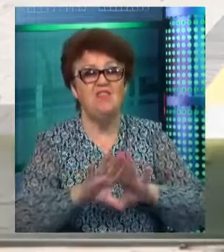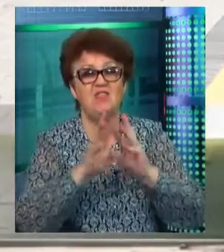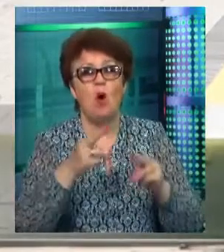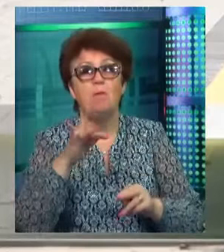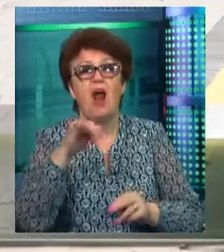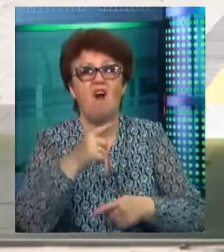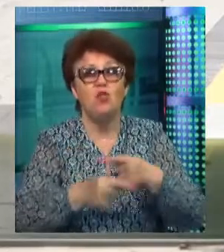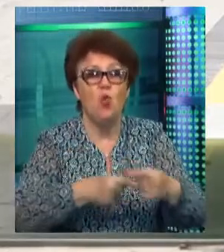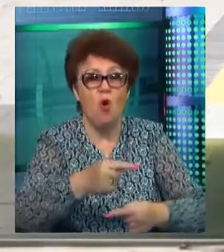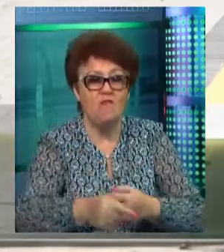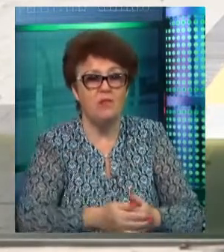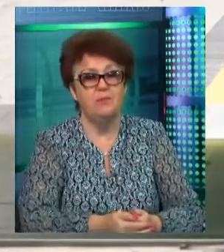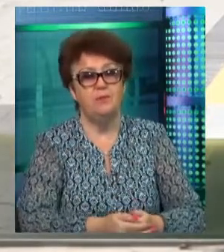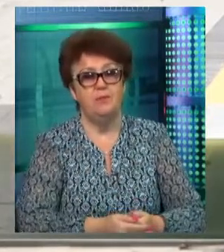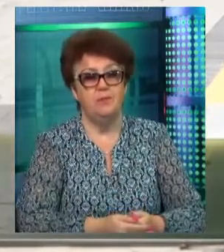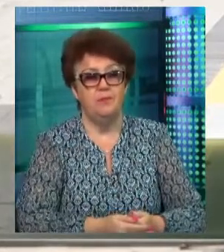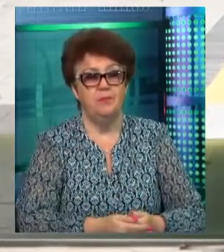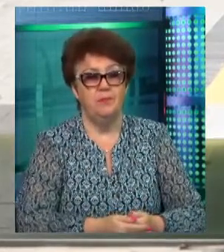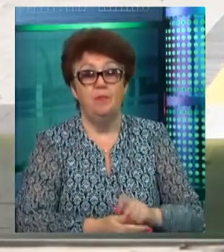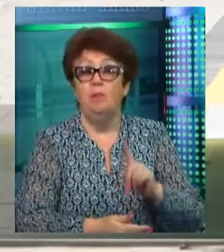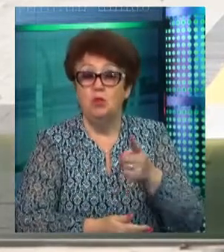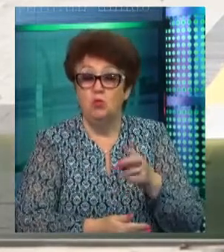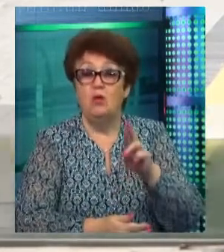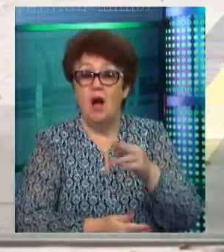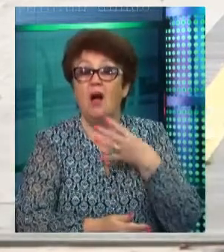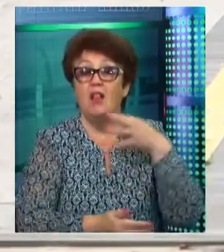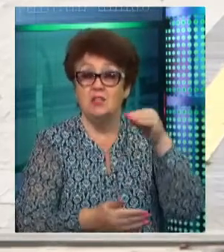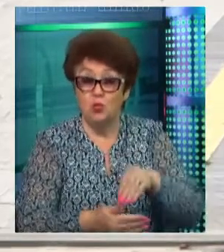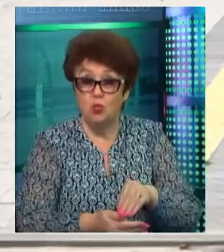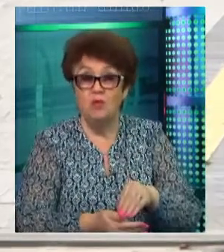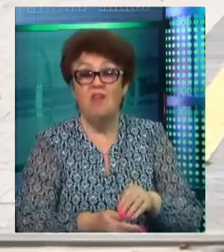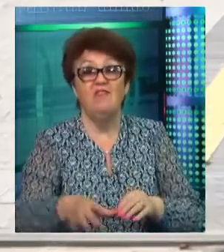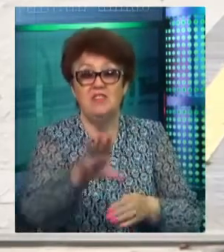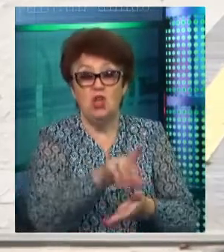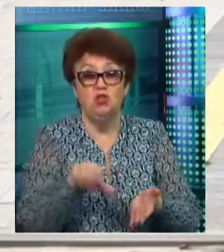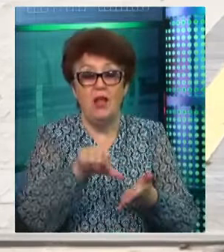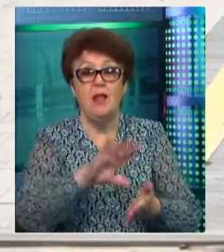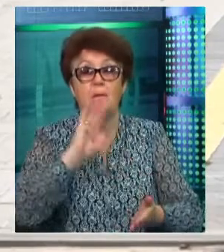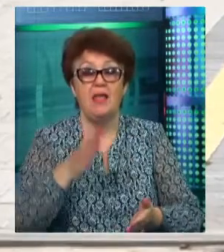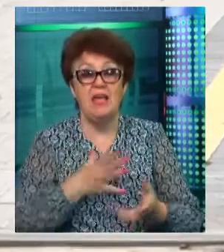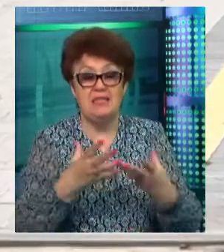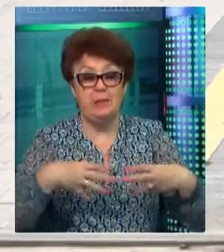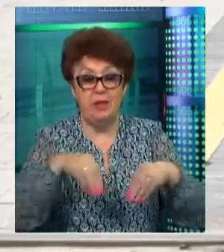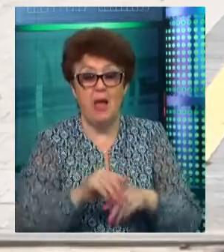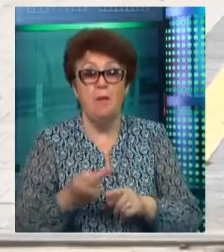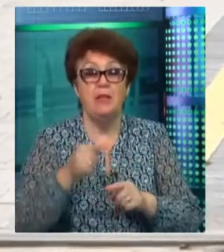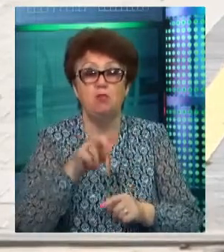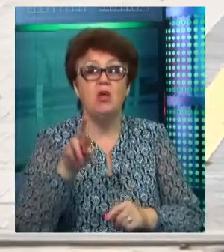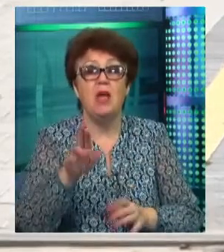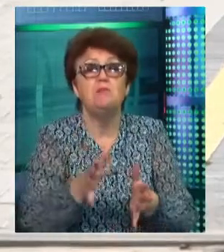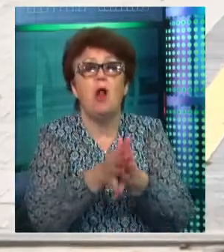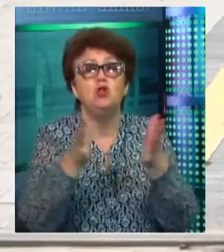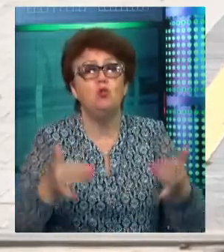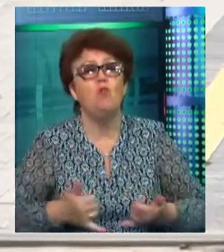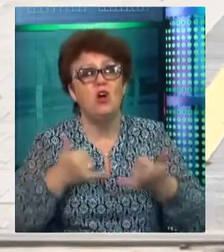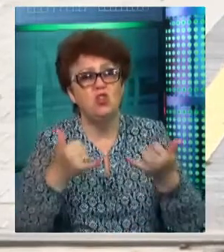правнуков почему я голосую все члены моей семьи потому что я с большим уважением